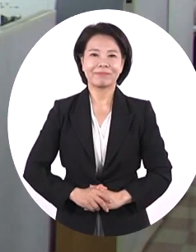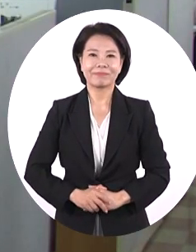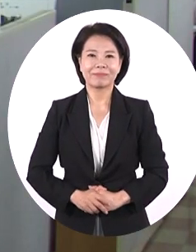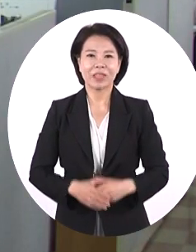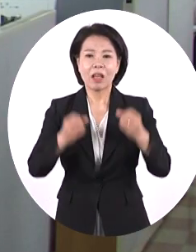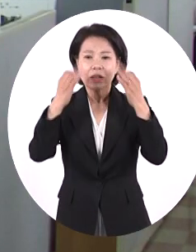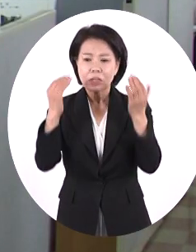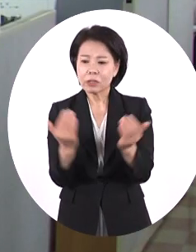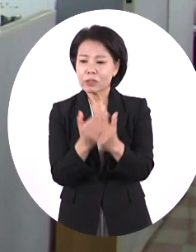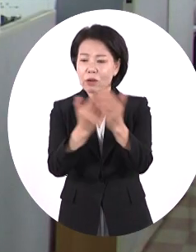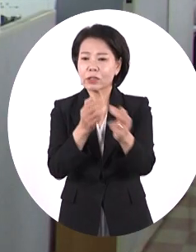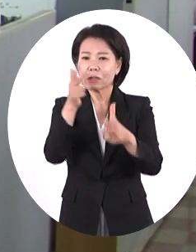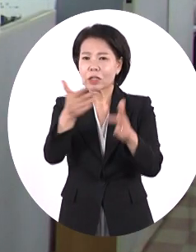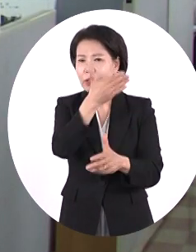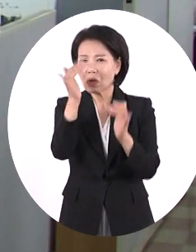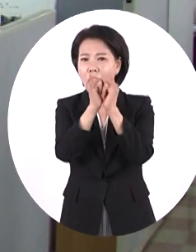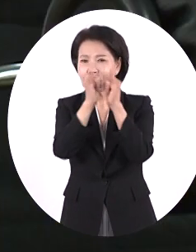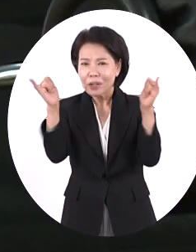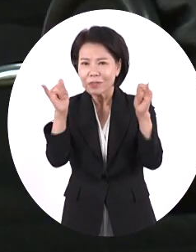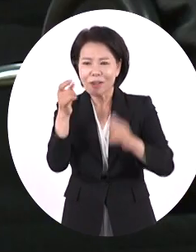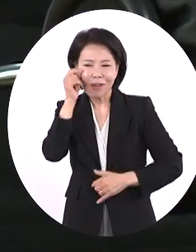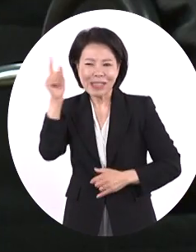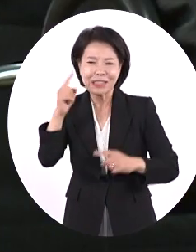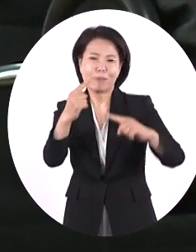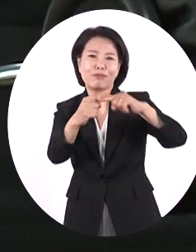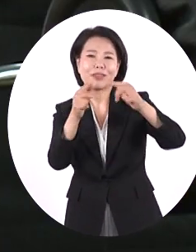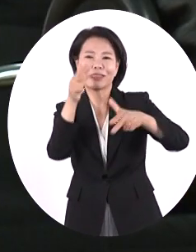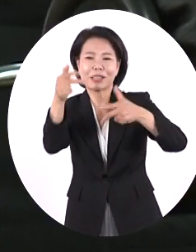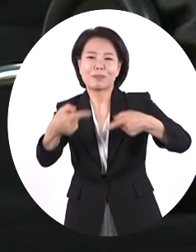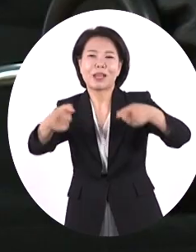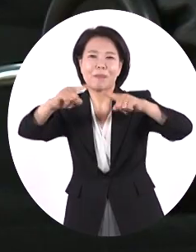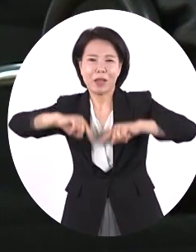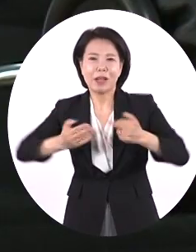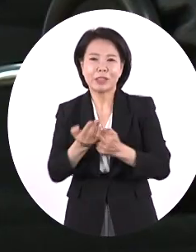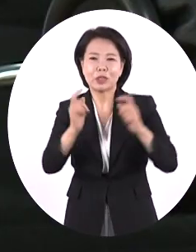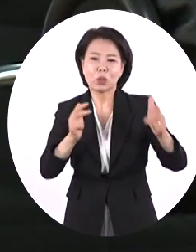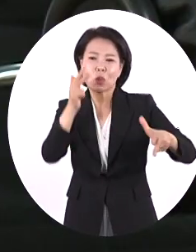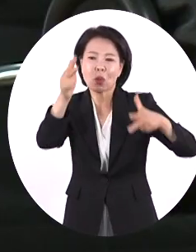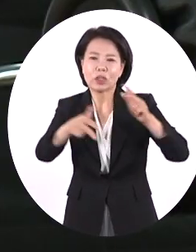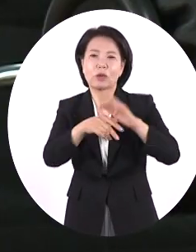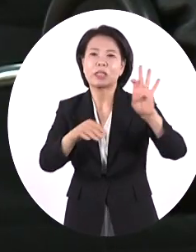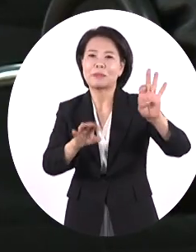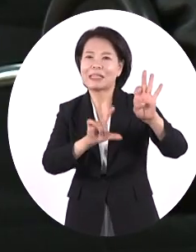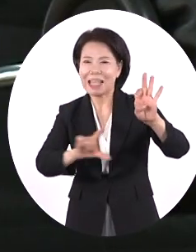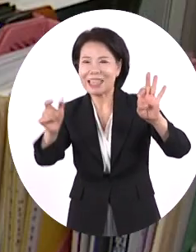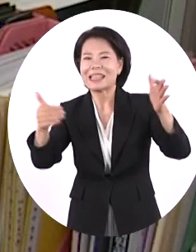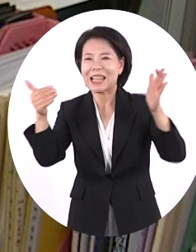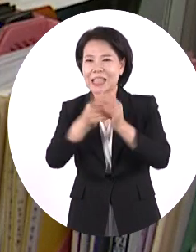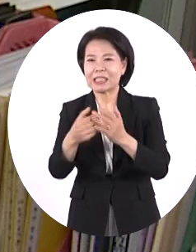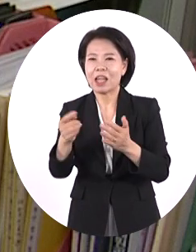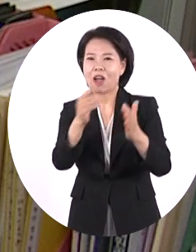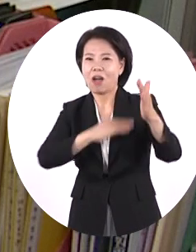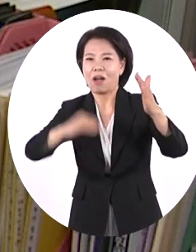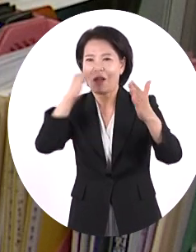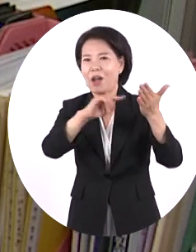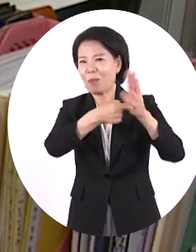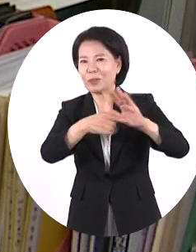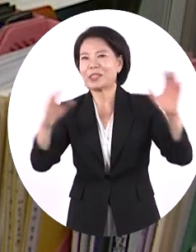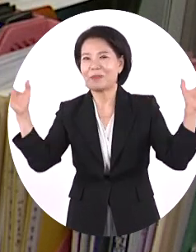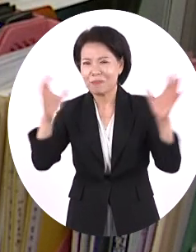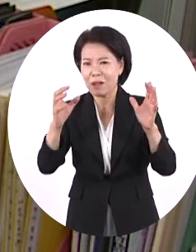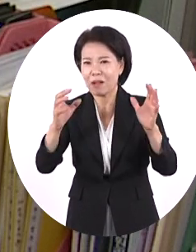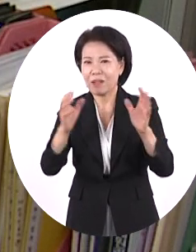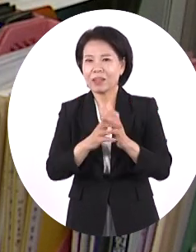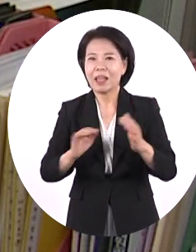제주특별자치도가 신성장산업 청년인재 플러스 사업에 참여할 도내 기업을 오는 14일까지 모집합니다.